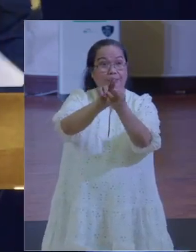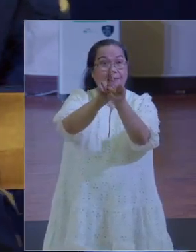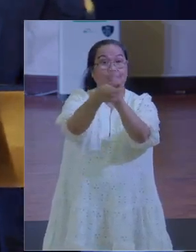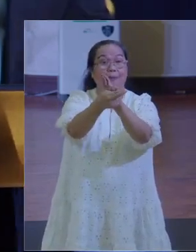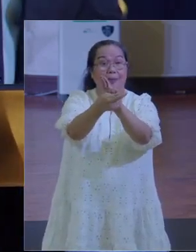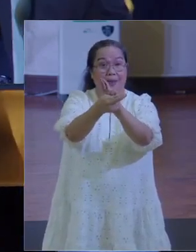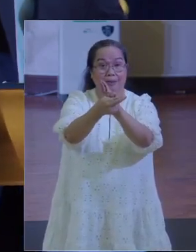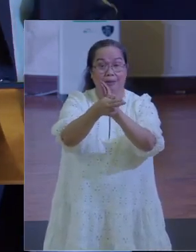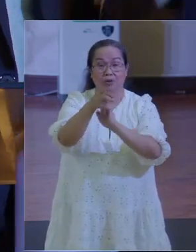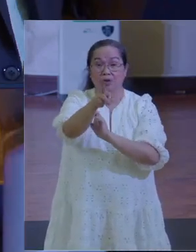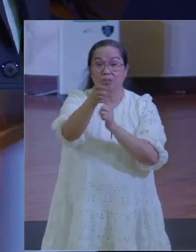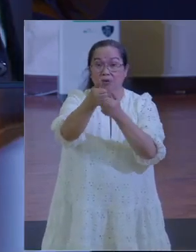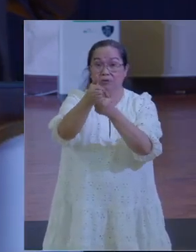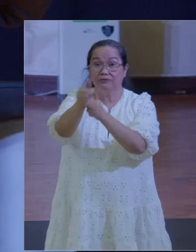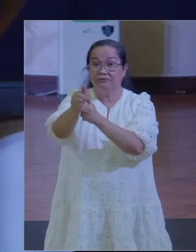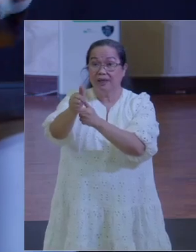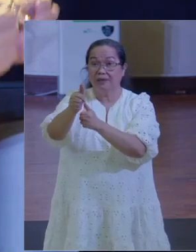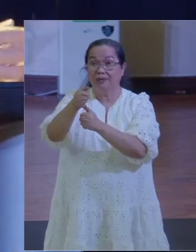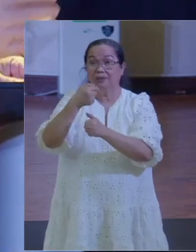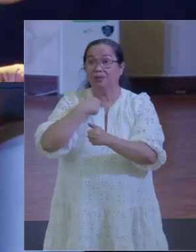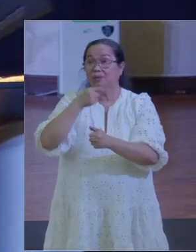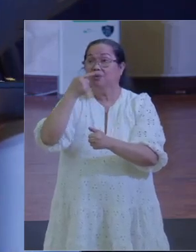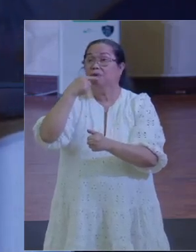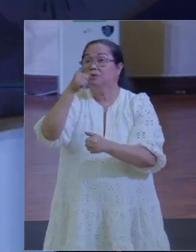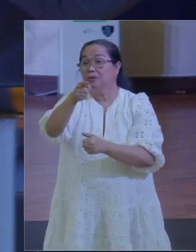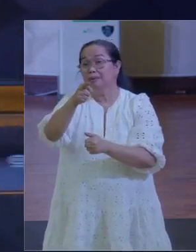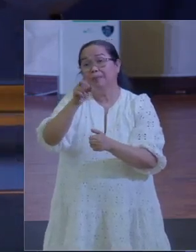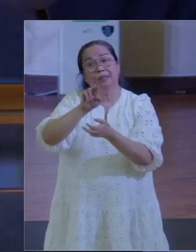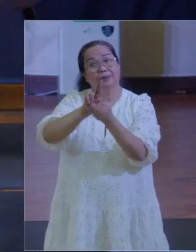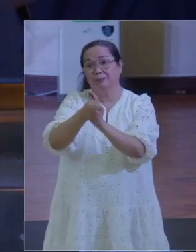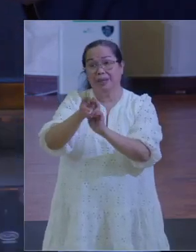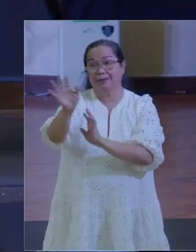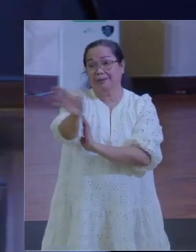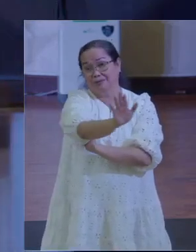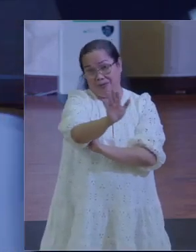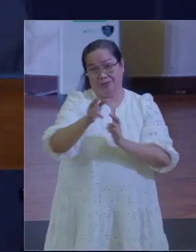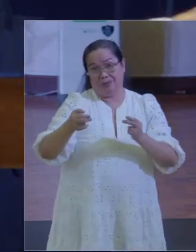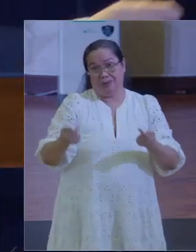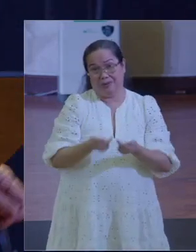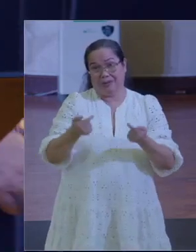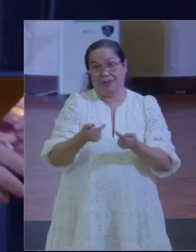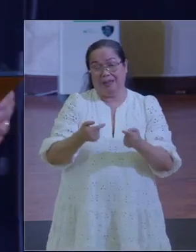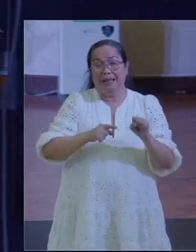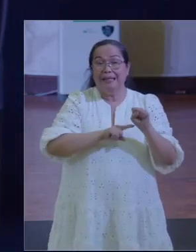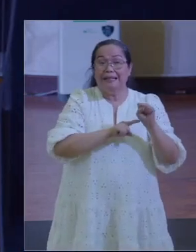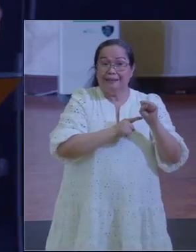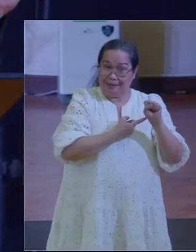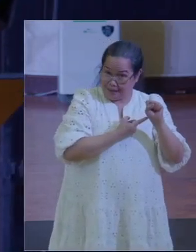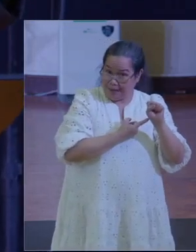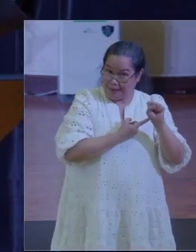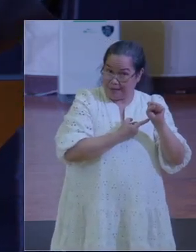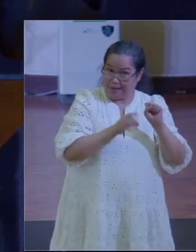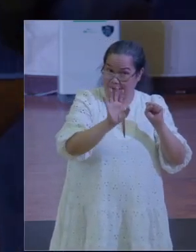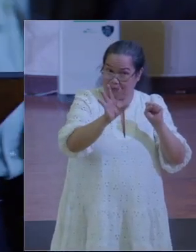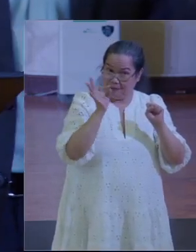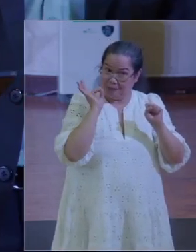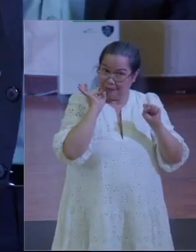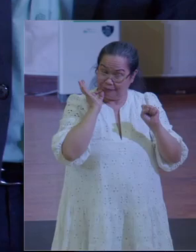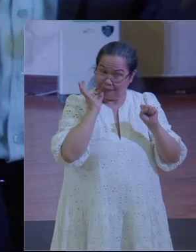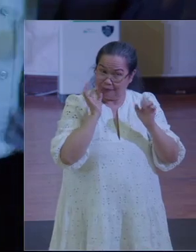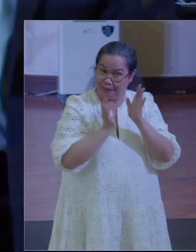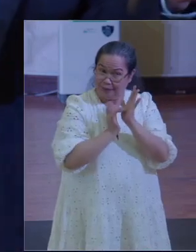ka ayon sa pagsisisi sa kasalanan. Ibig sabihin nun, yun yung simula na bunga ng